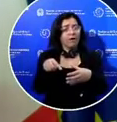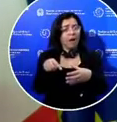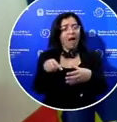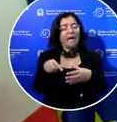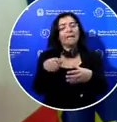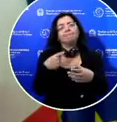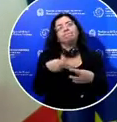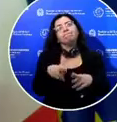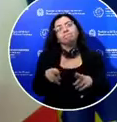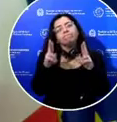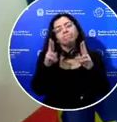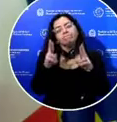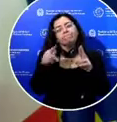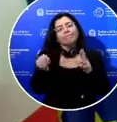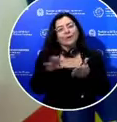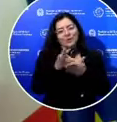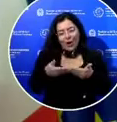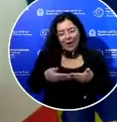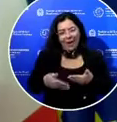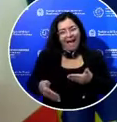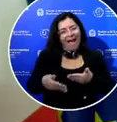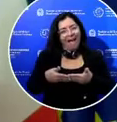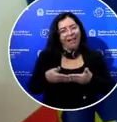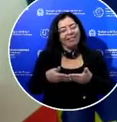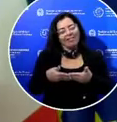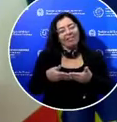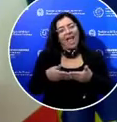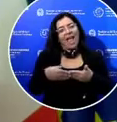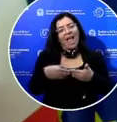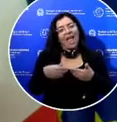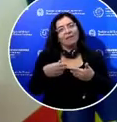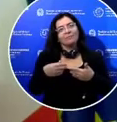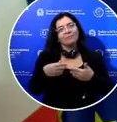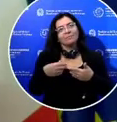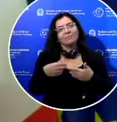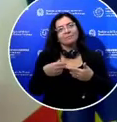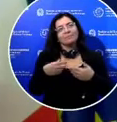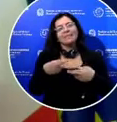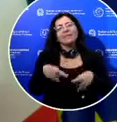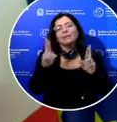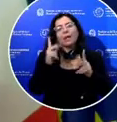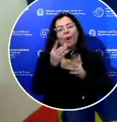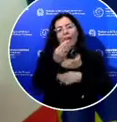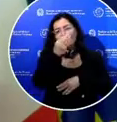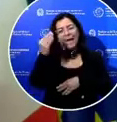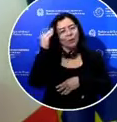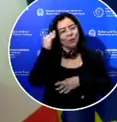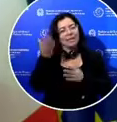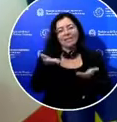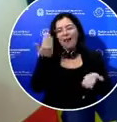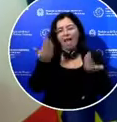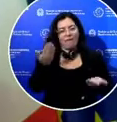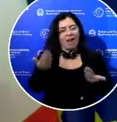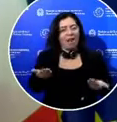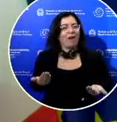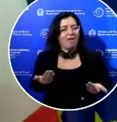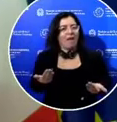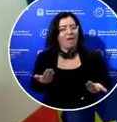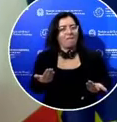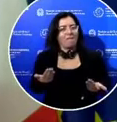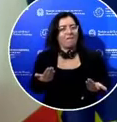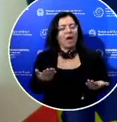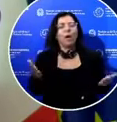che da questi due giorni si possano veramente togliere dal campo tutti i pregiudizi, anche quando si parla